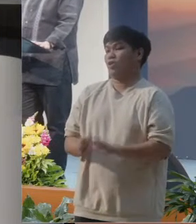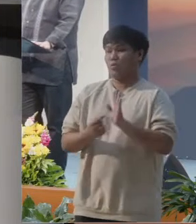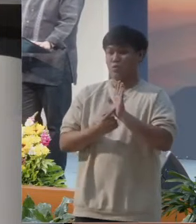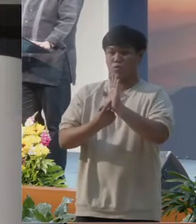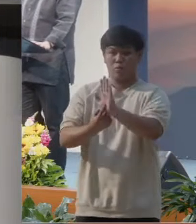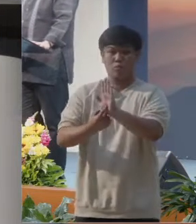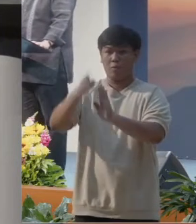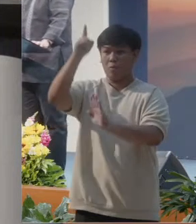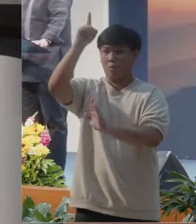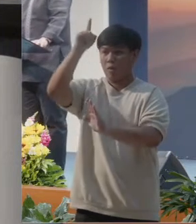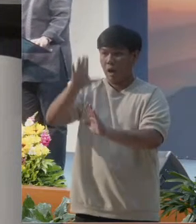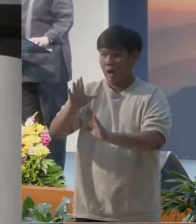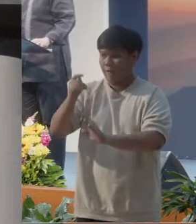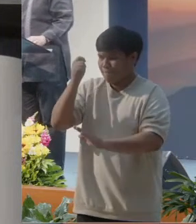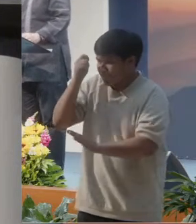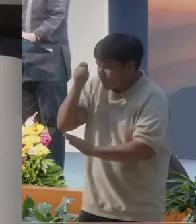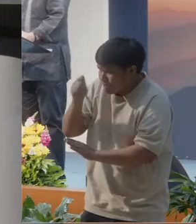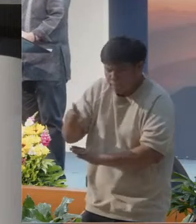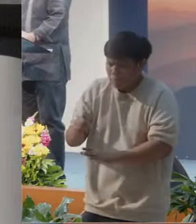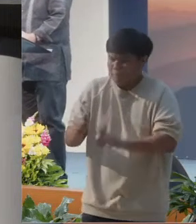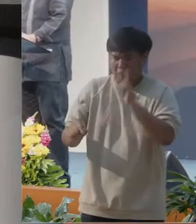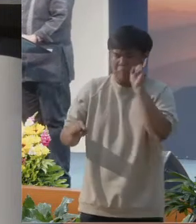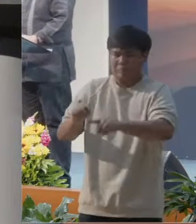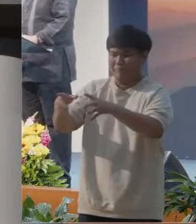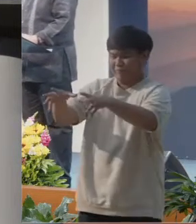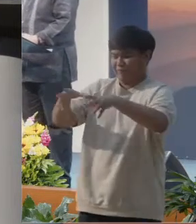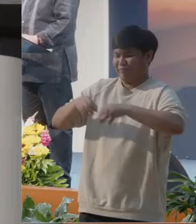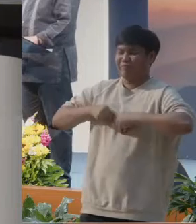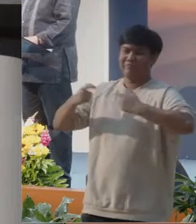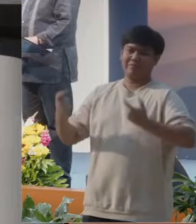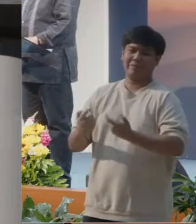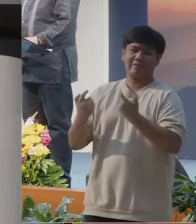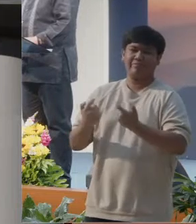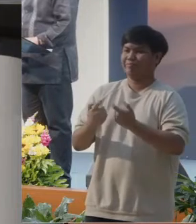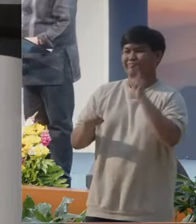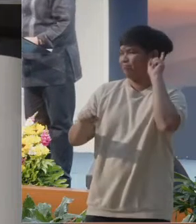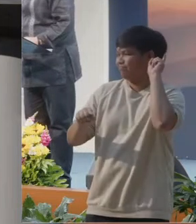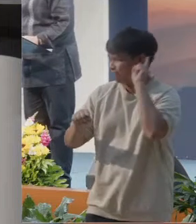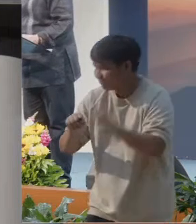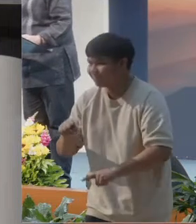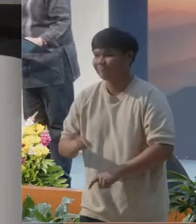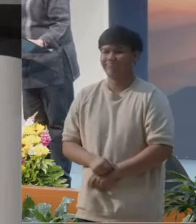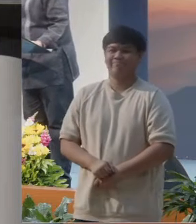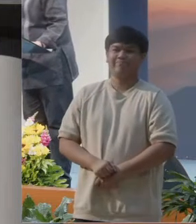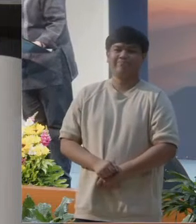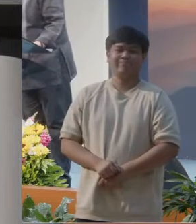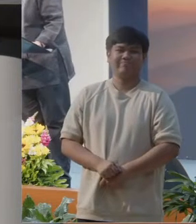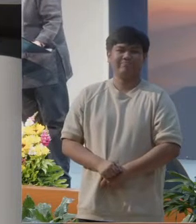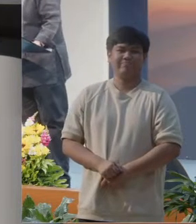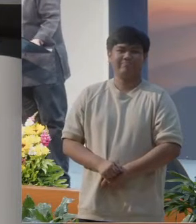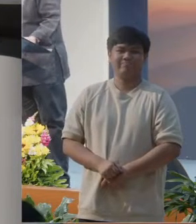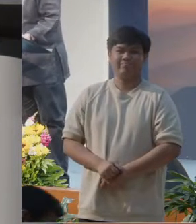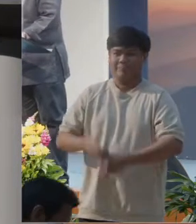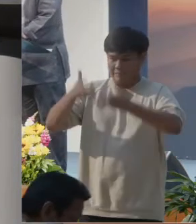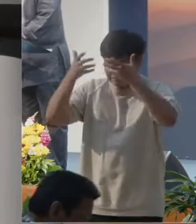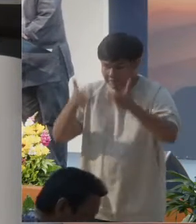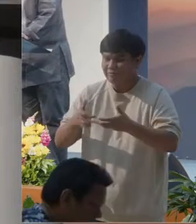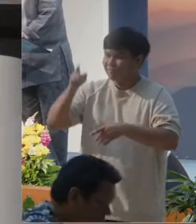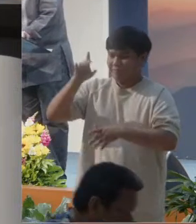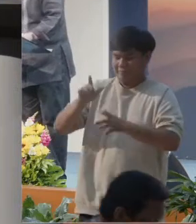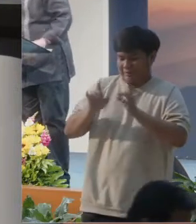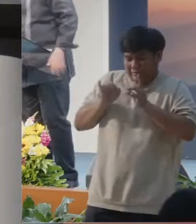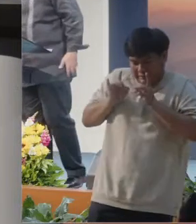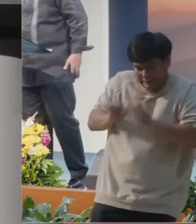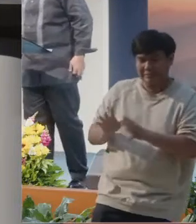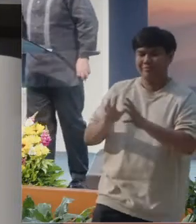po na sa Panginoon, hindi niya matatanggap ang kasalanan. Mabigat po sa ating Panginoon yon. At ano po ang